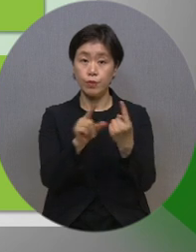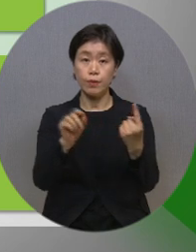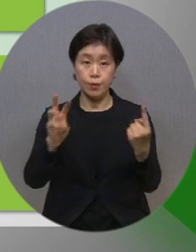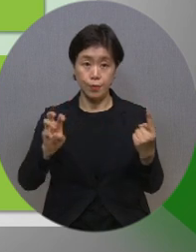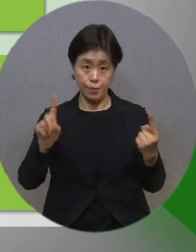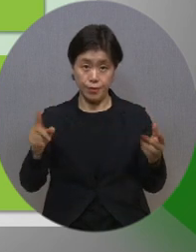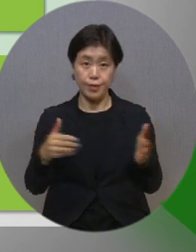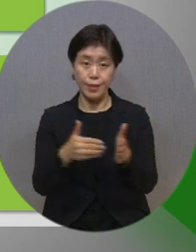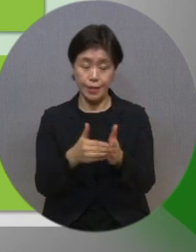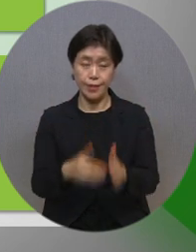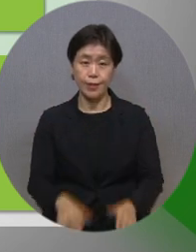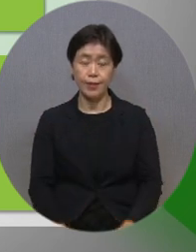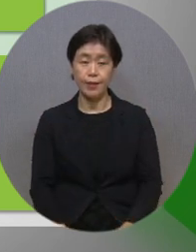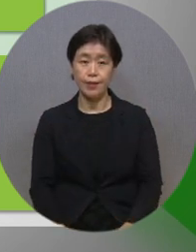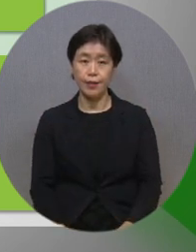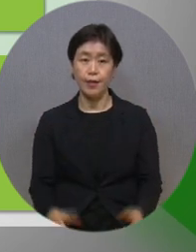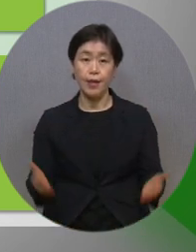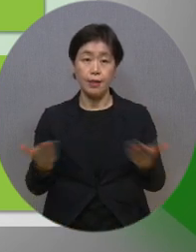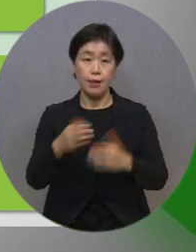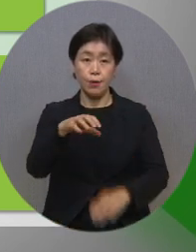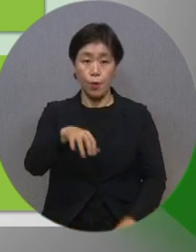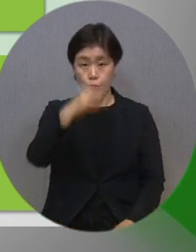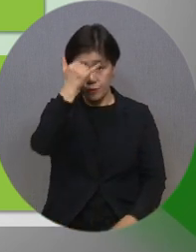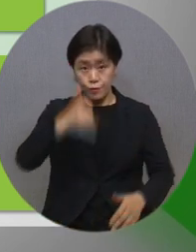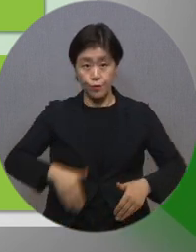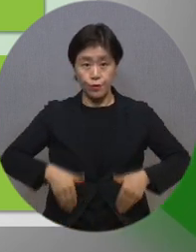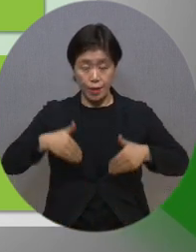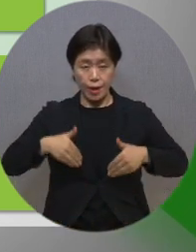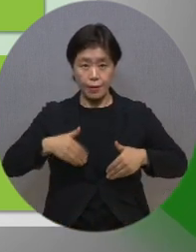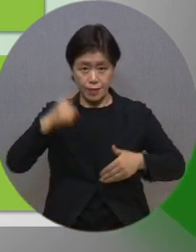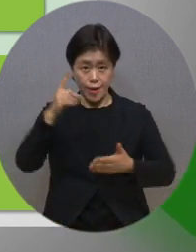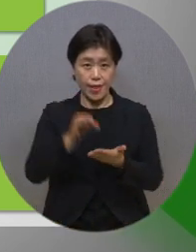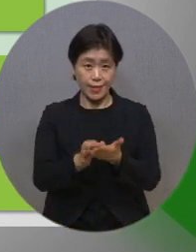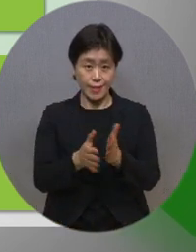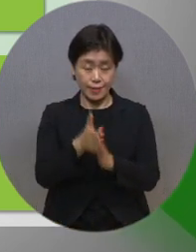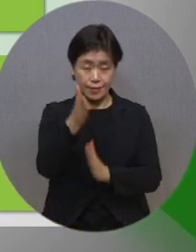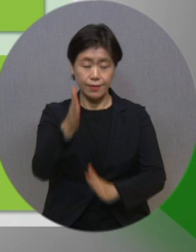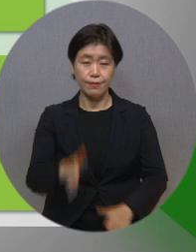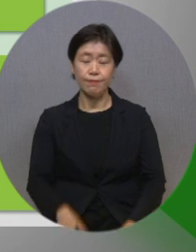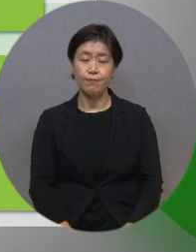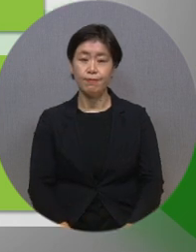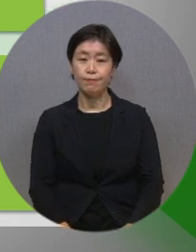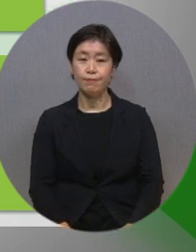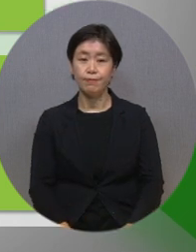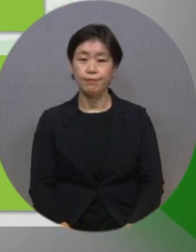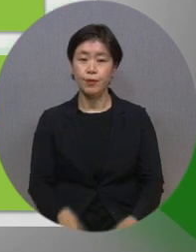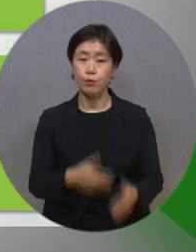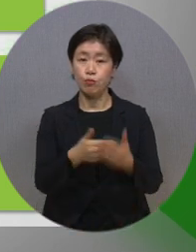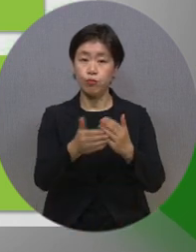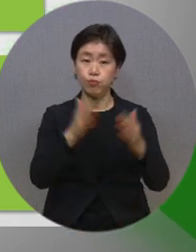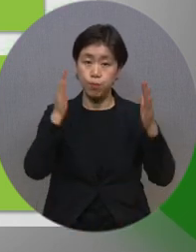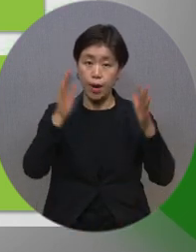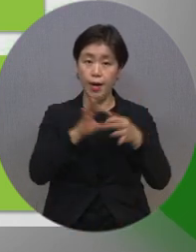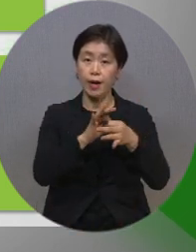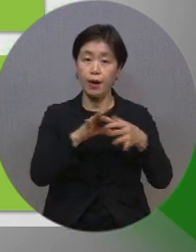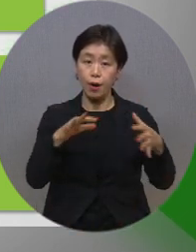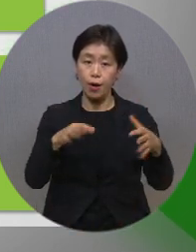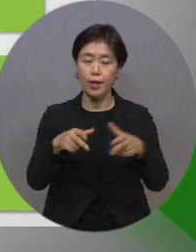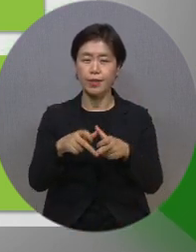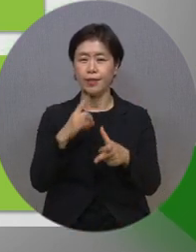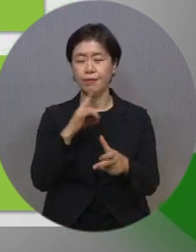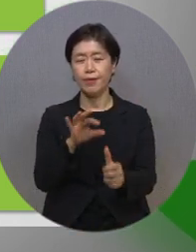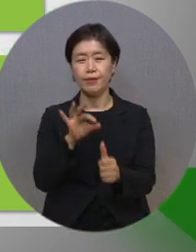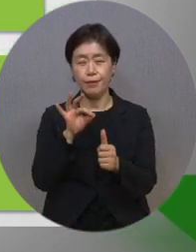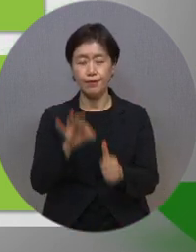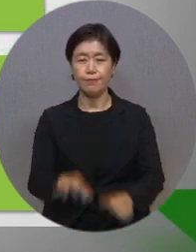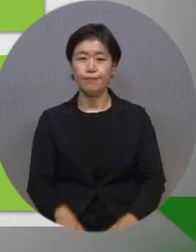1월 31일까지며 근무지는 충청남도 천안시입니다. 경력과 학력은 무관하며